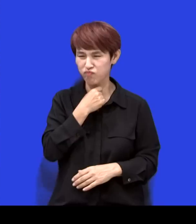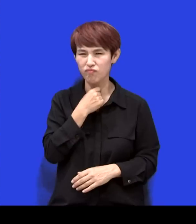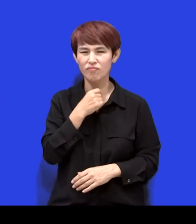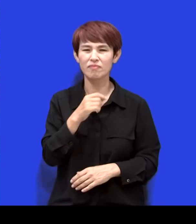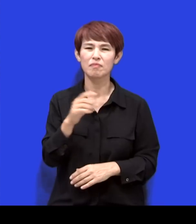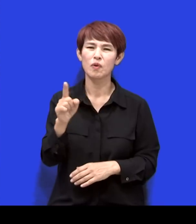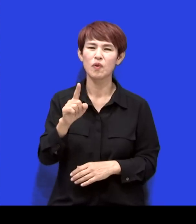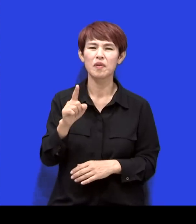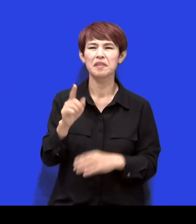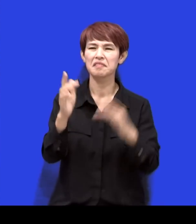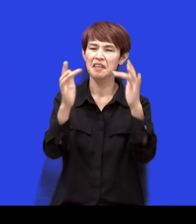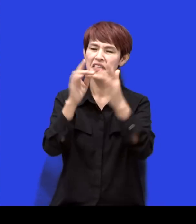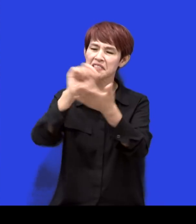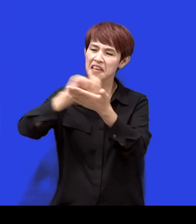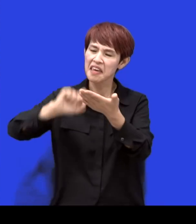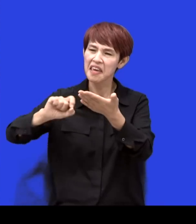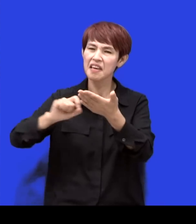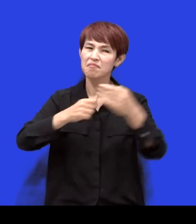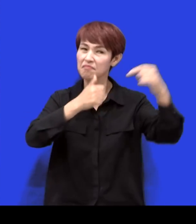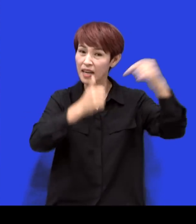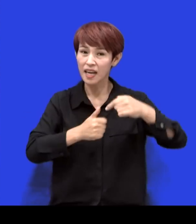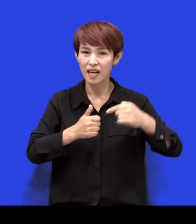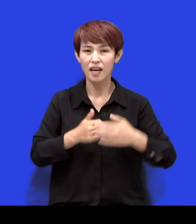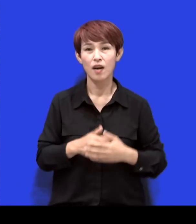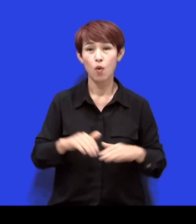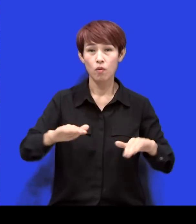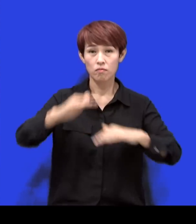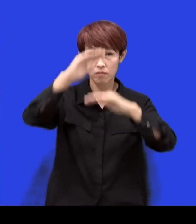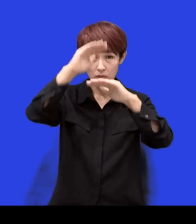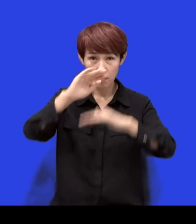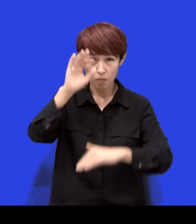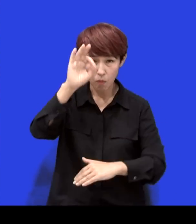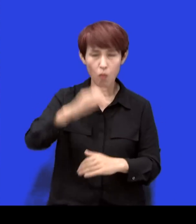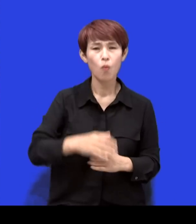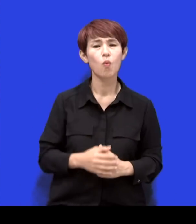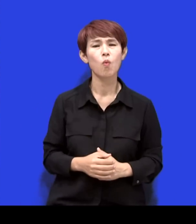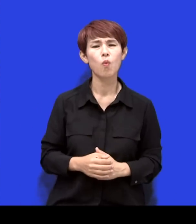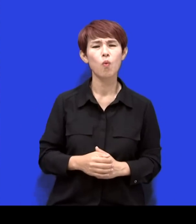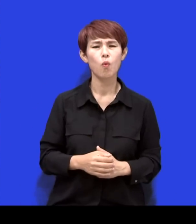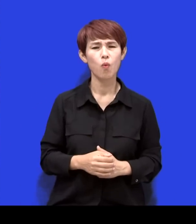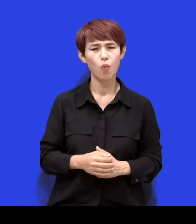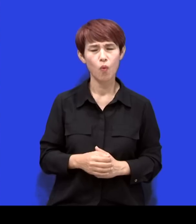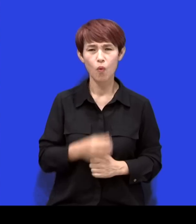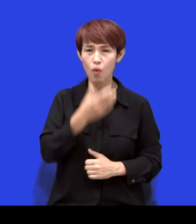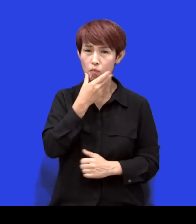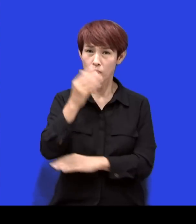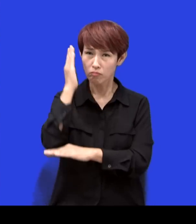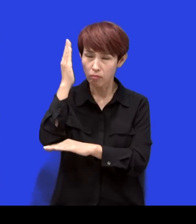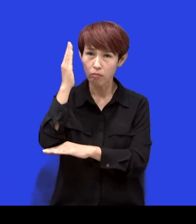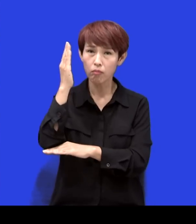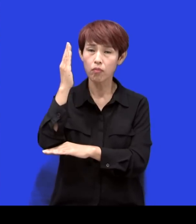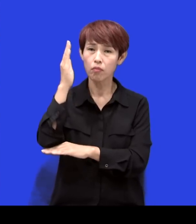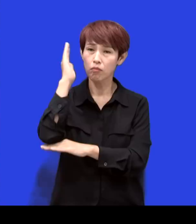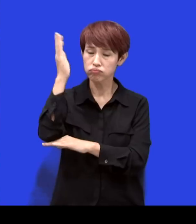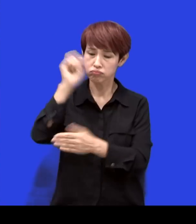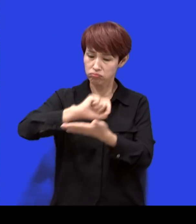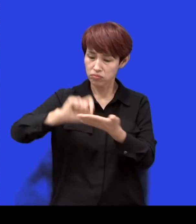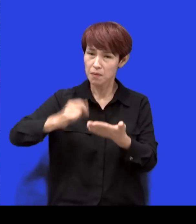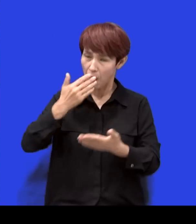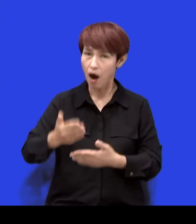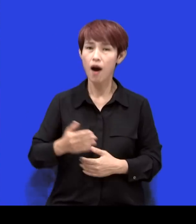웹소설 쓰시든가 뭐 이렇게 얘기를 하시더라고요. 근데 오늘 얘기를 하는데 뭔가 해피엔딩도 될 수가